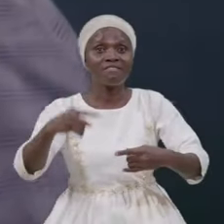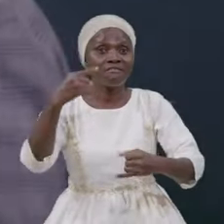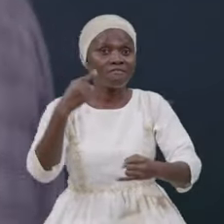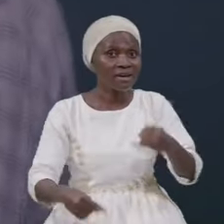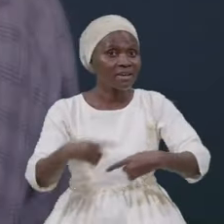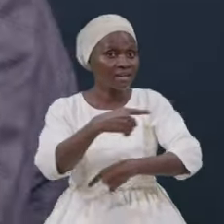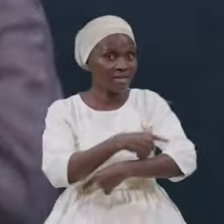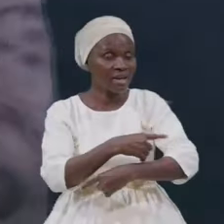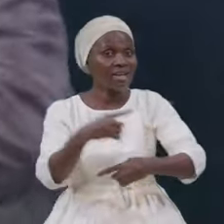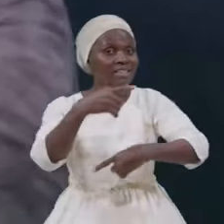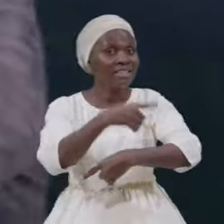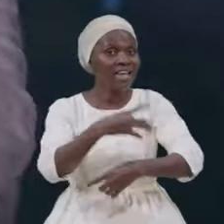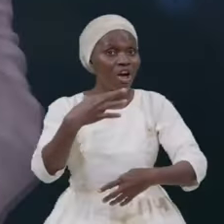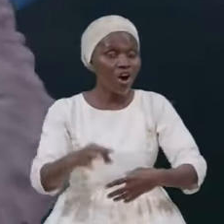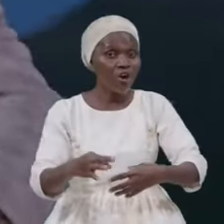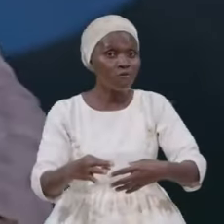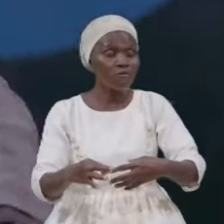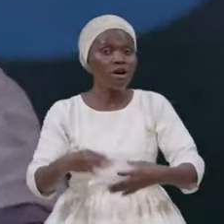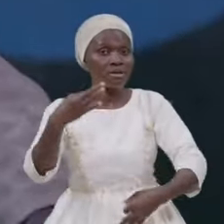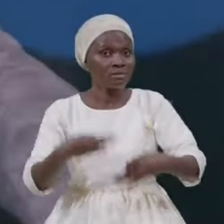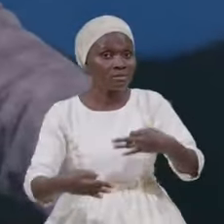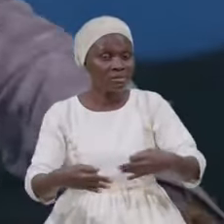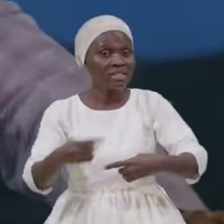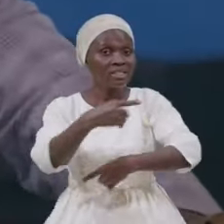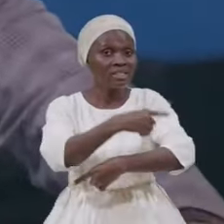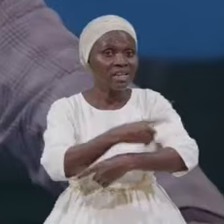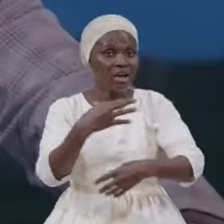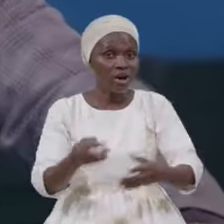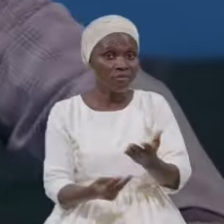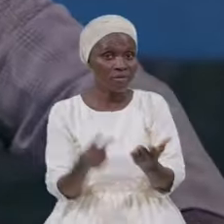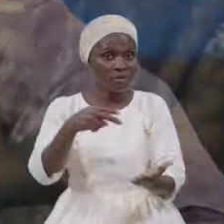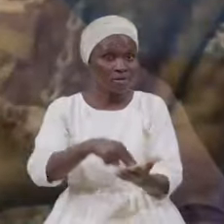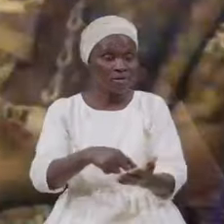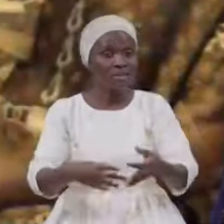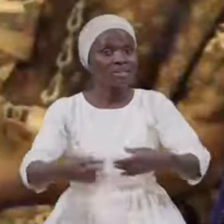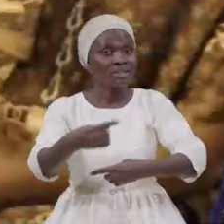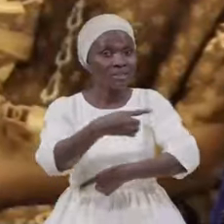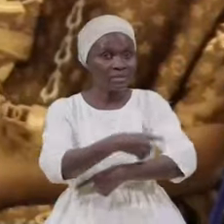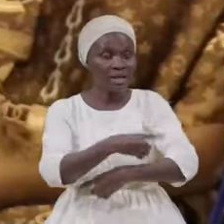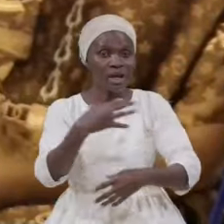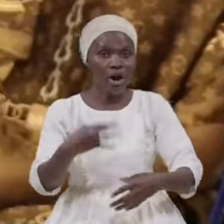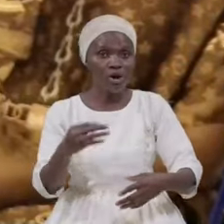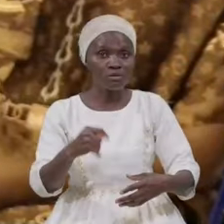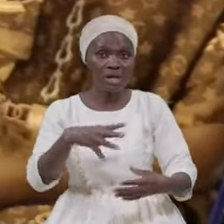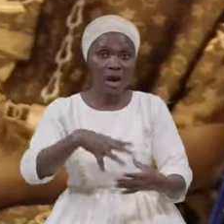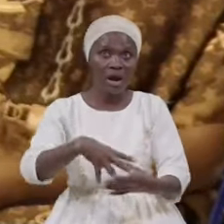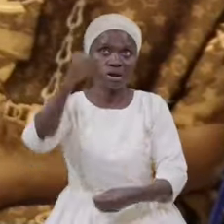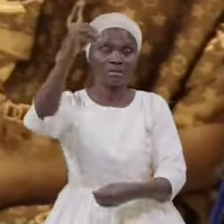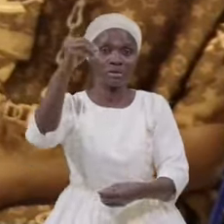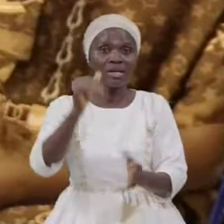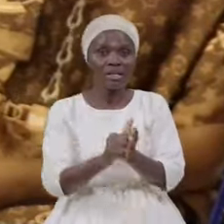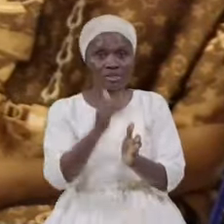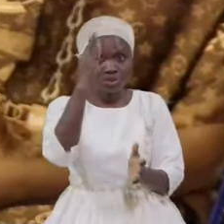de la résurrection, le jour de l'enlèvement. Voilà pourquoi nous devons être sages aujourd'hui. J'ai dit,